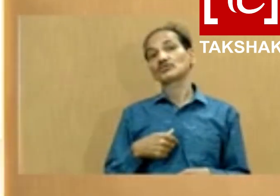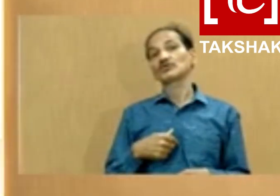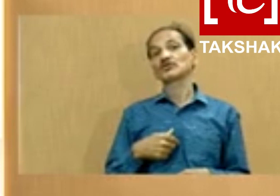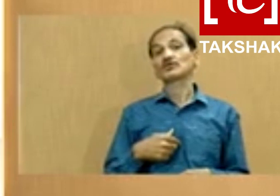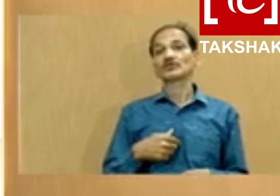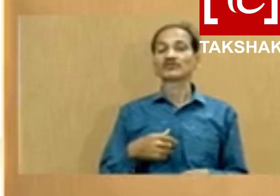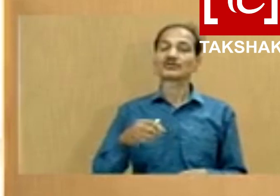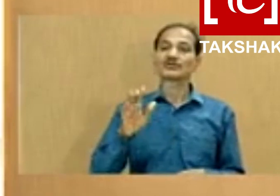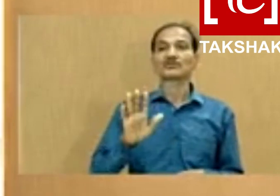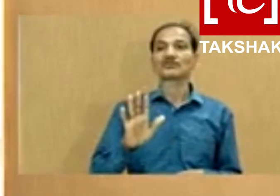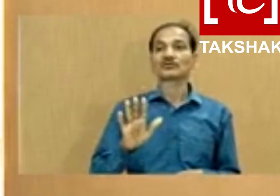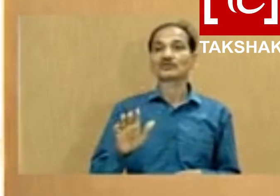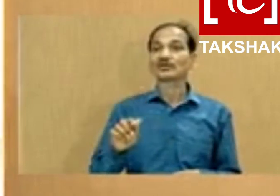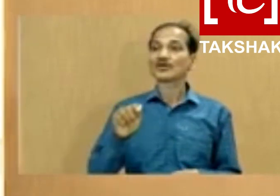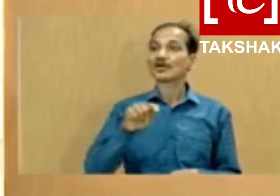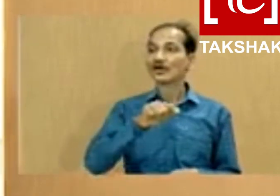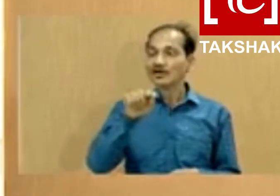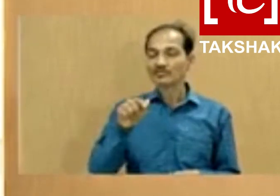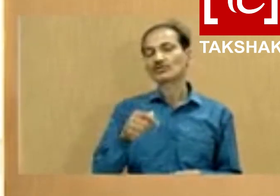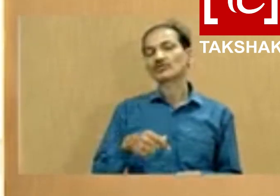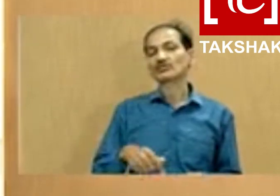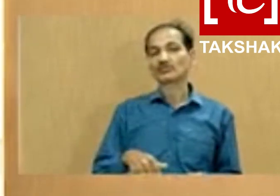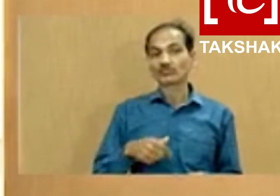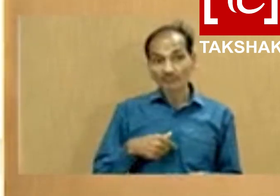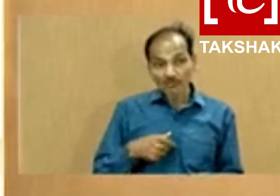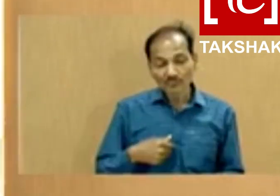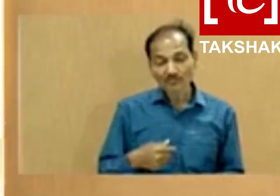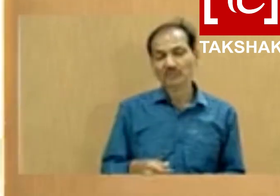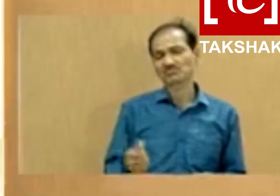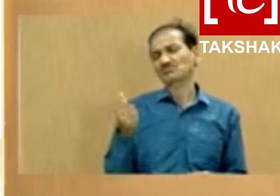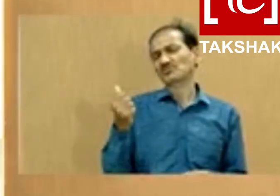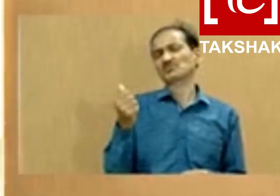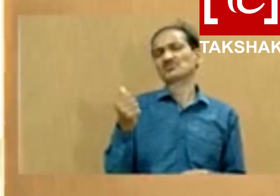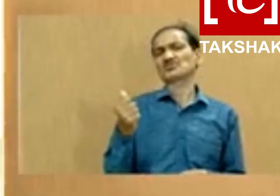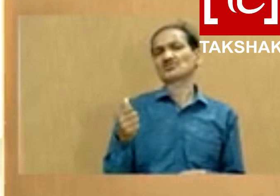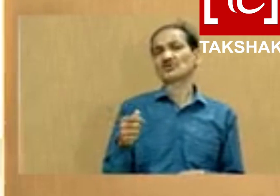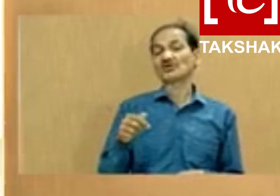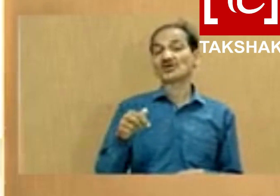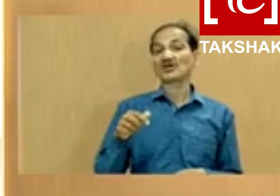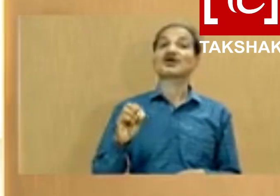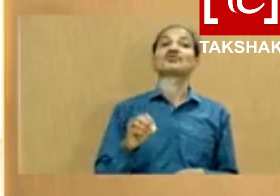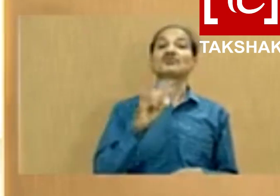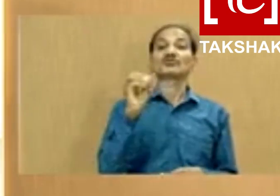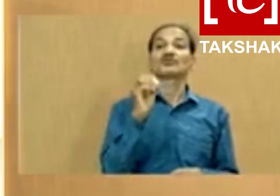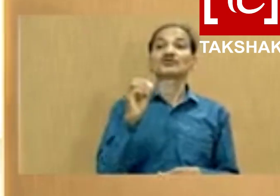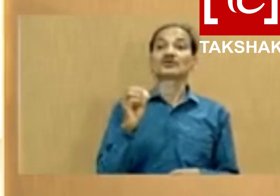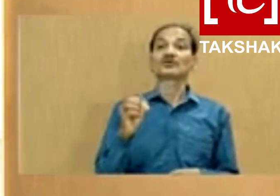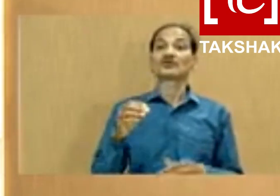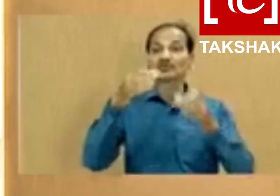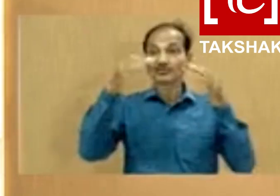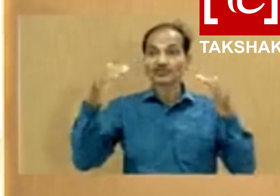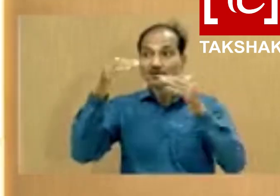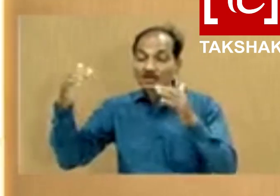ମୋ ପରି କଷ୍ଟ ସହିବାକୁ ହୁଏ। ଆମ ଓଡ଼ିଶାରେ ଗାଁ ଗାଁରେ କଥାଟିମାନେ ଅଛି, ଅଖ ପଡ଼ିଥିଲେ